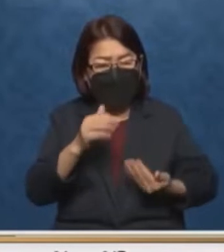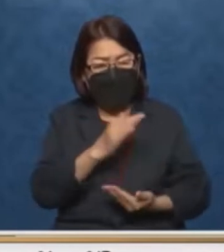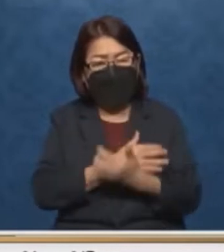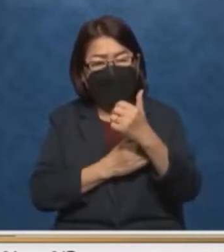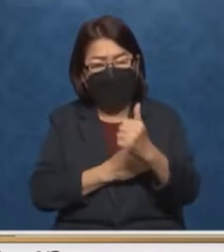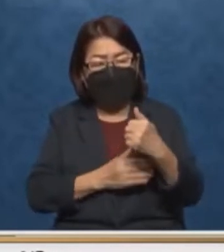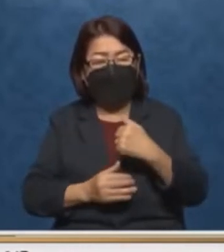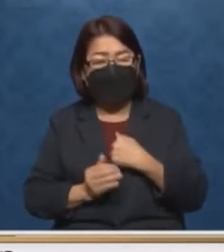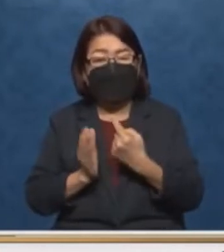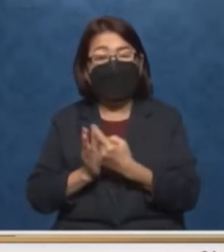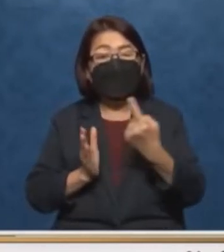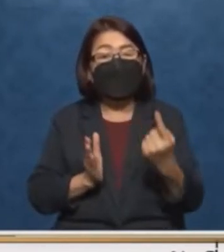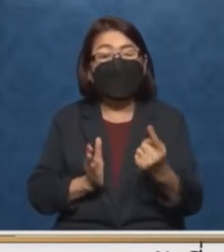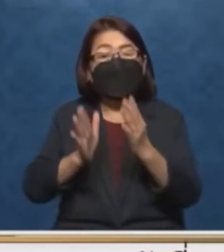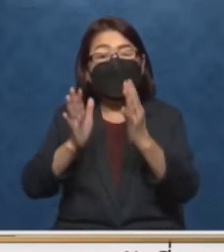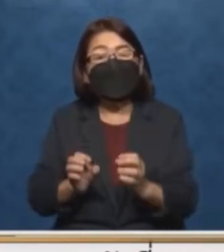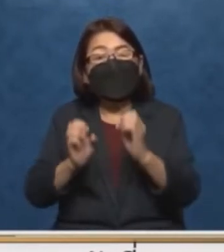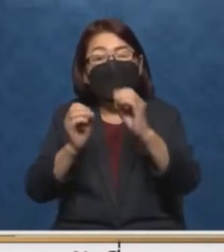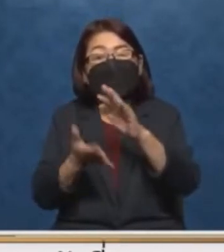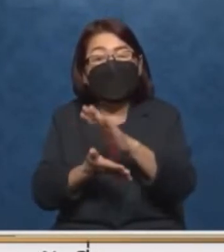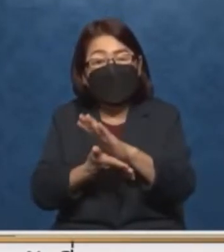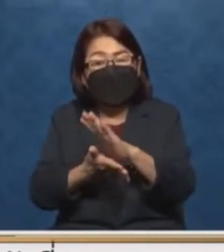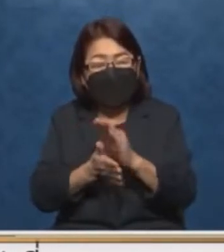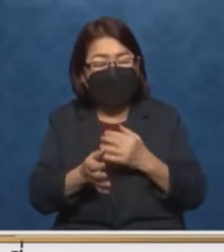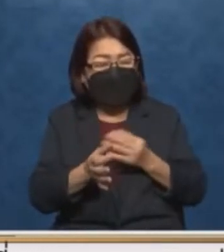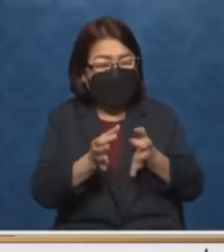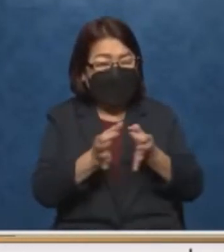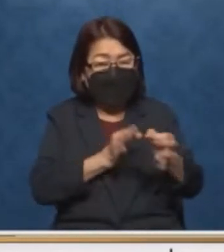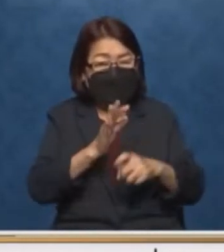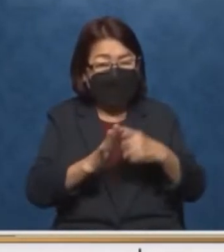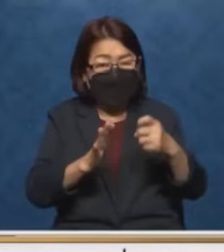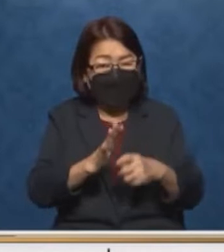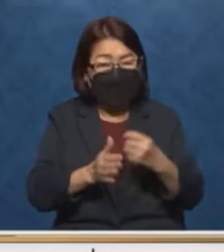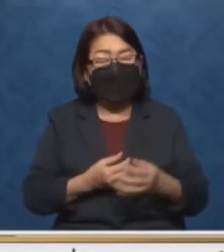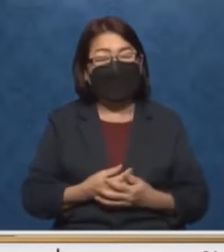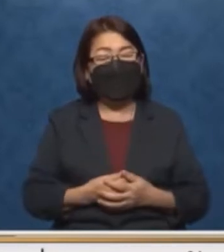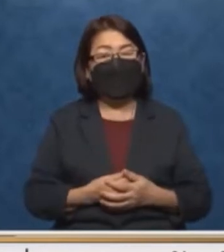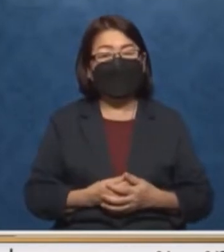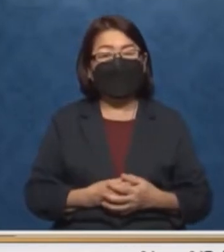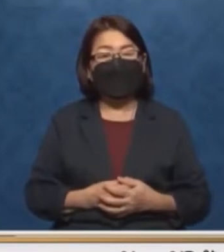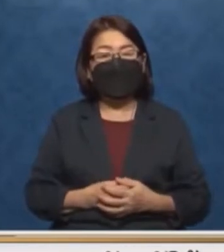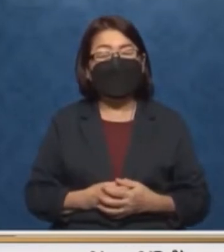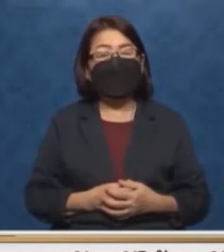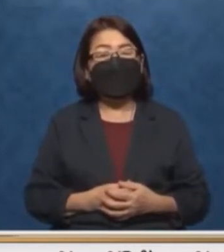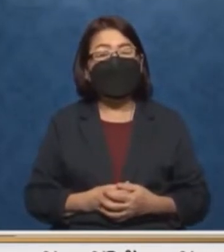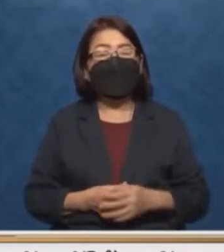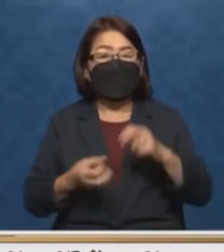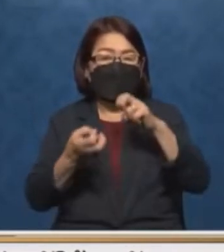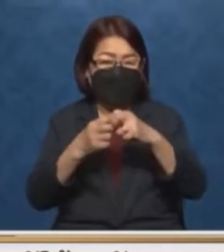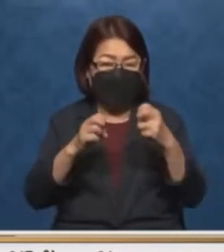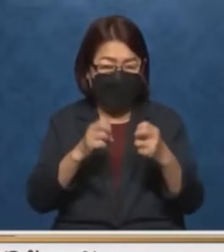บุคลากรทางการศึกษาได้แสดงเหตุผลประกอบดังต่อไปนี้ครับจำทันครับผลกระทบ